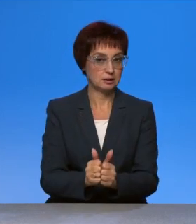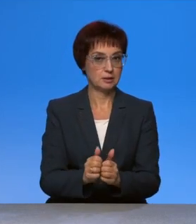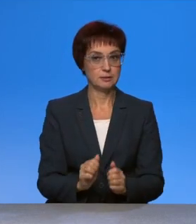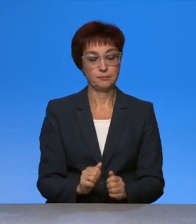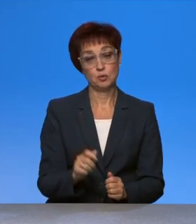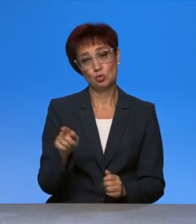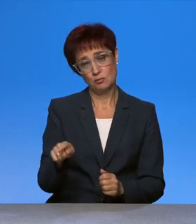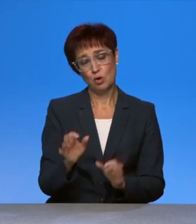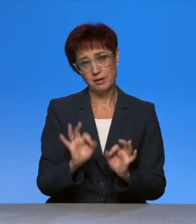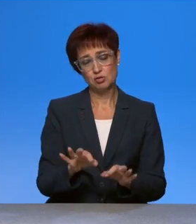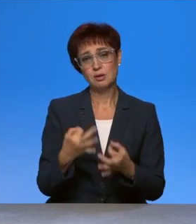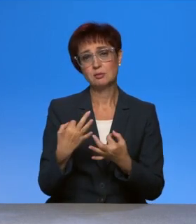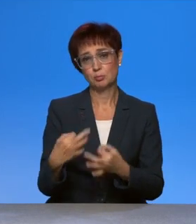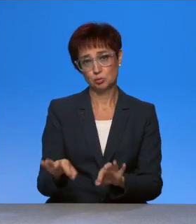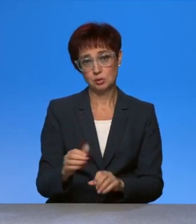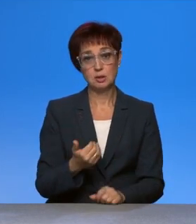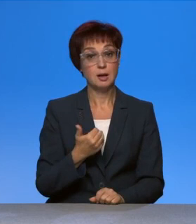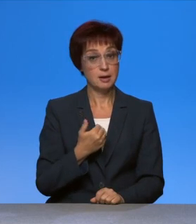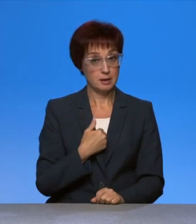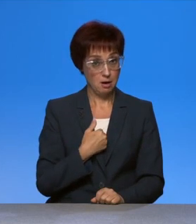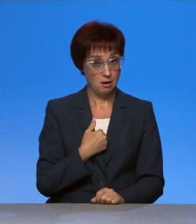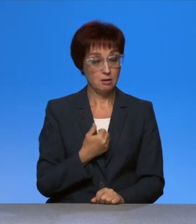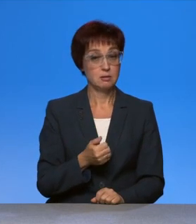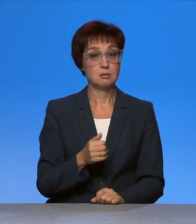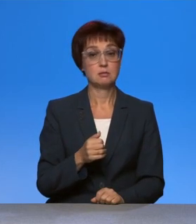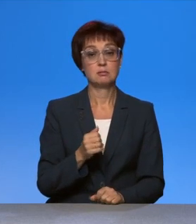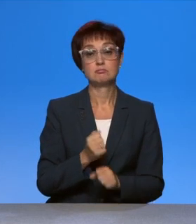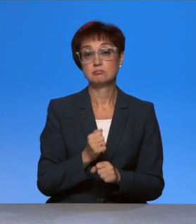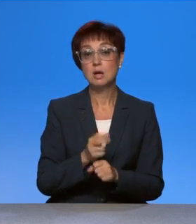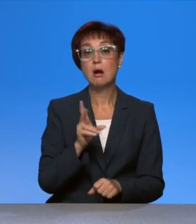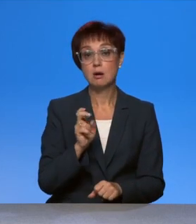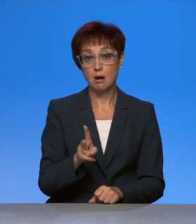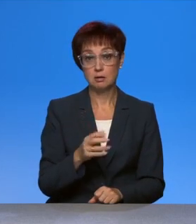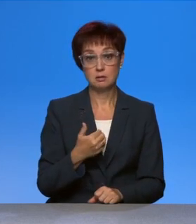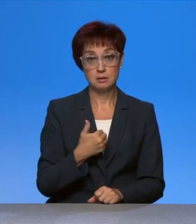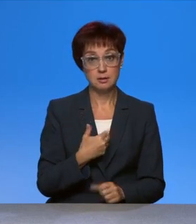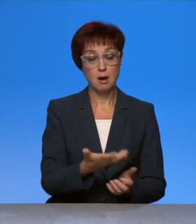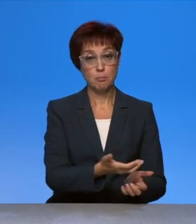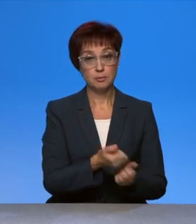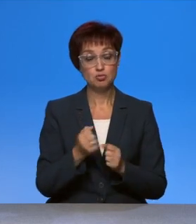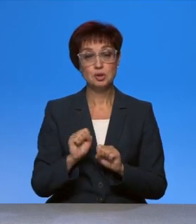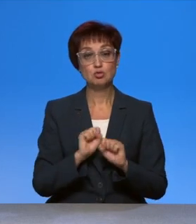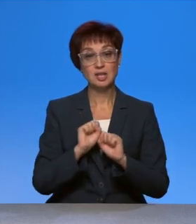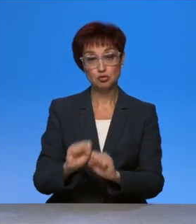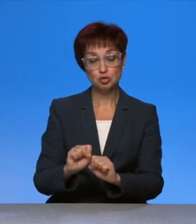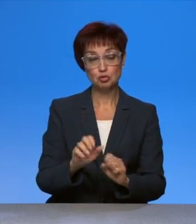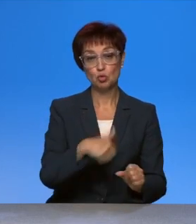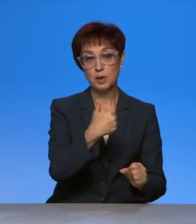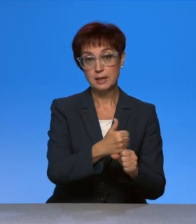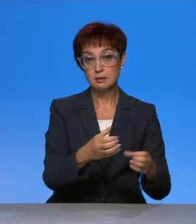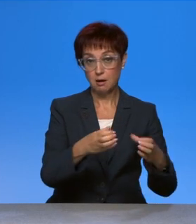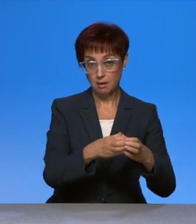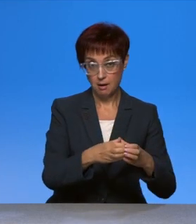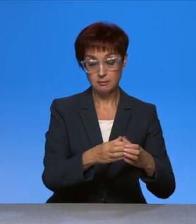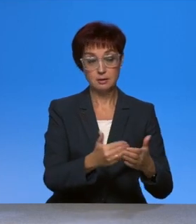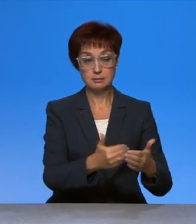образом я это все дело провожу? Я получаю защиту от лидера клана, потому что с ним согласовываю визит. Безусловно, существуют